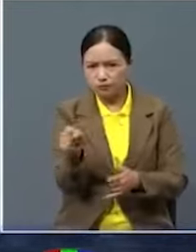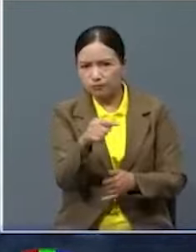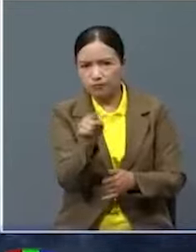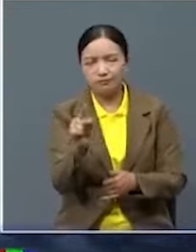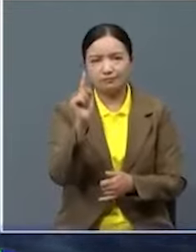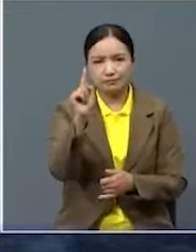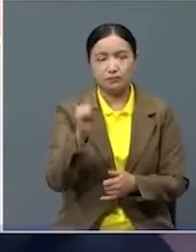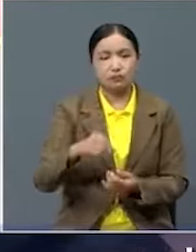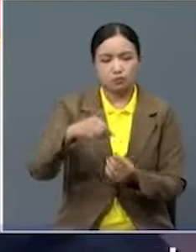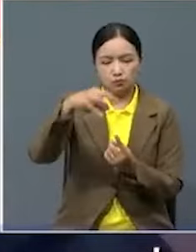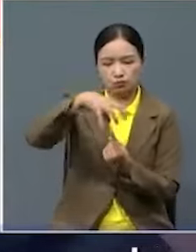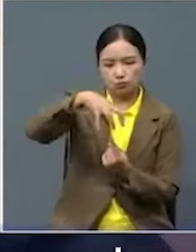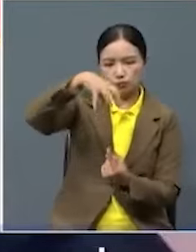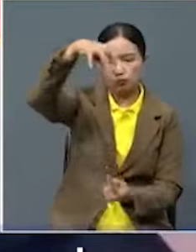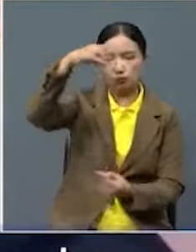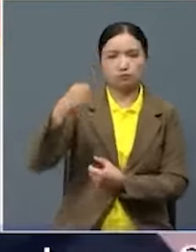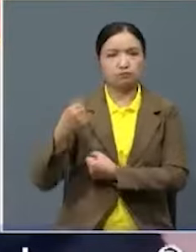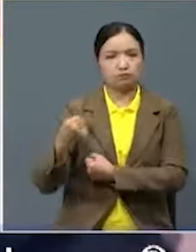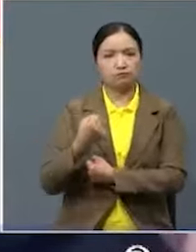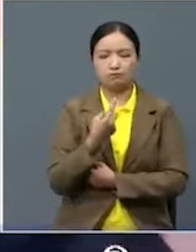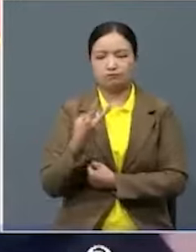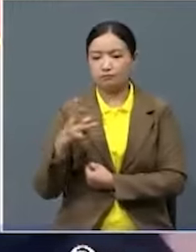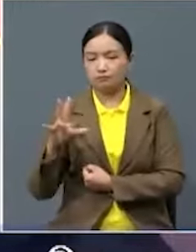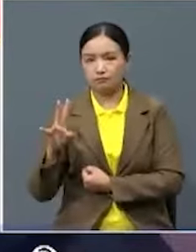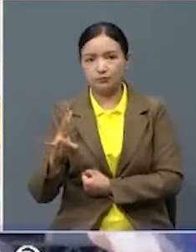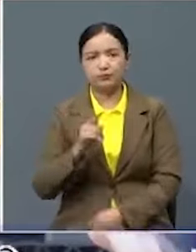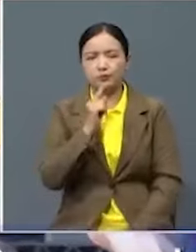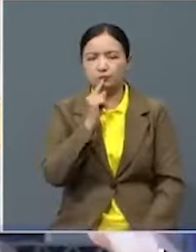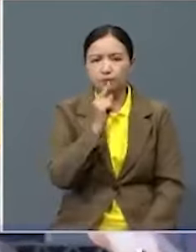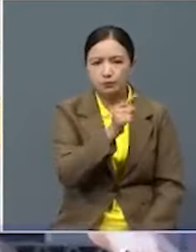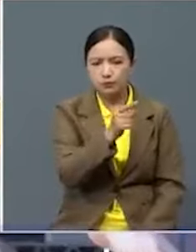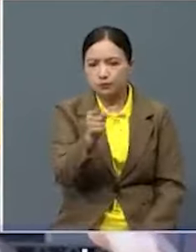นถือฉัตร7นายคนขานยาว1นาย